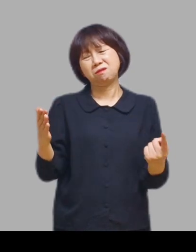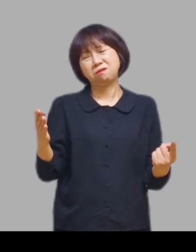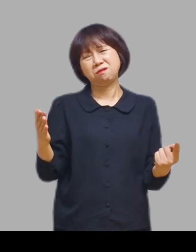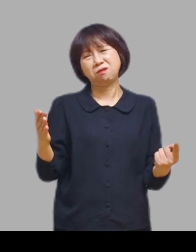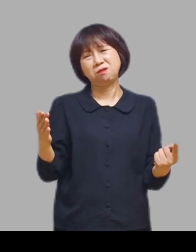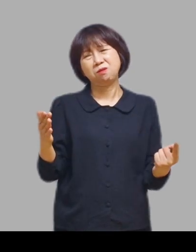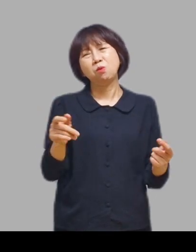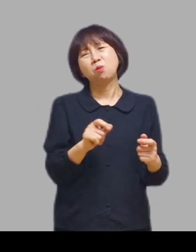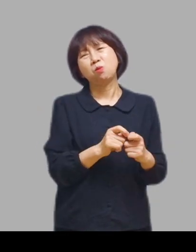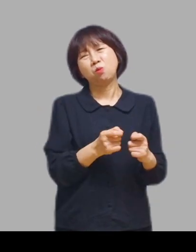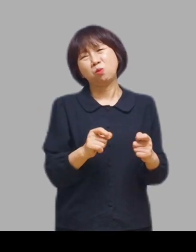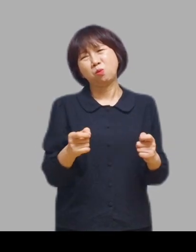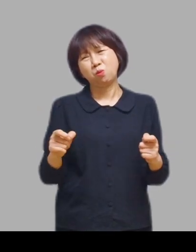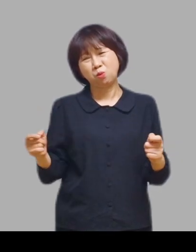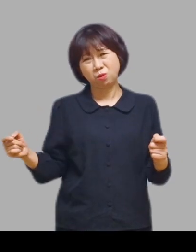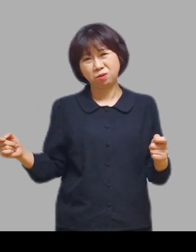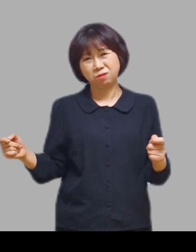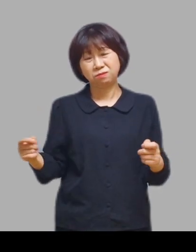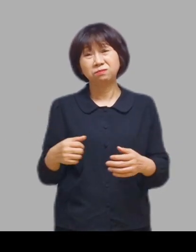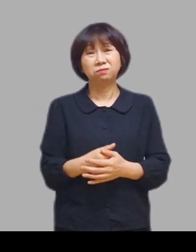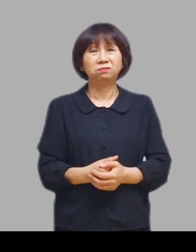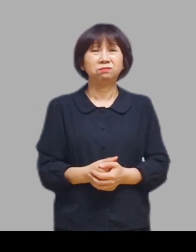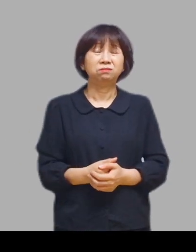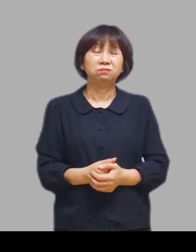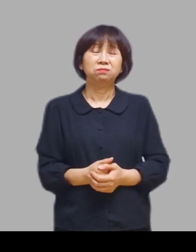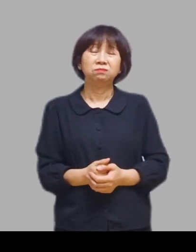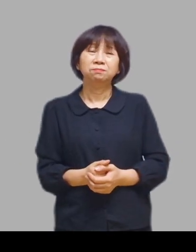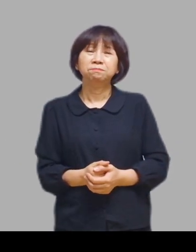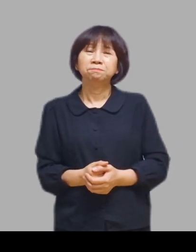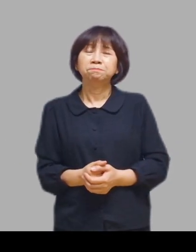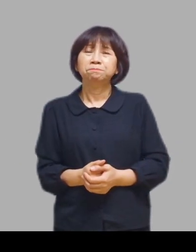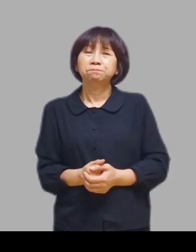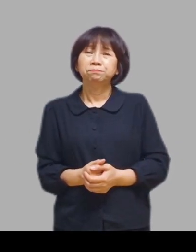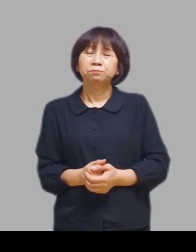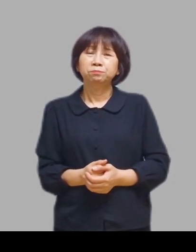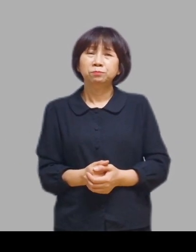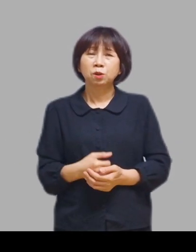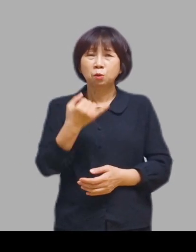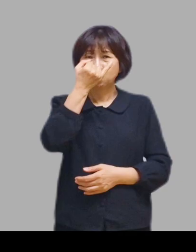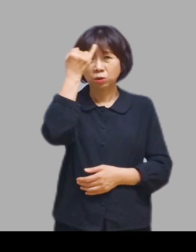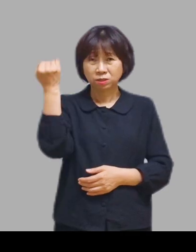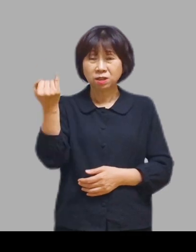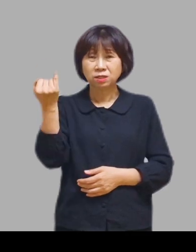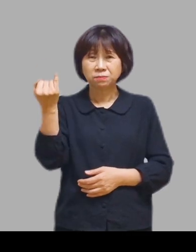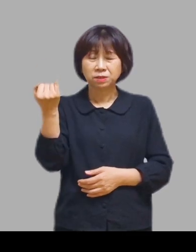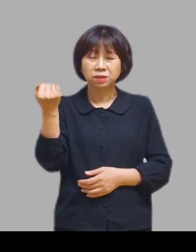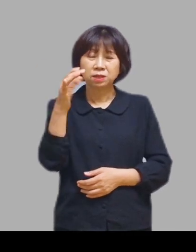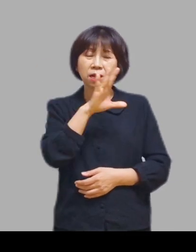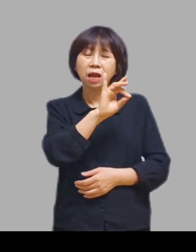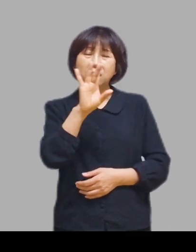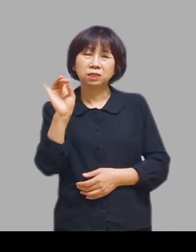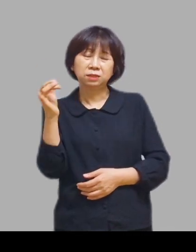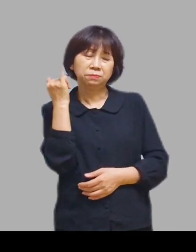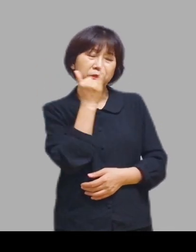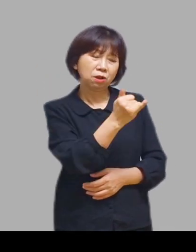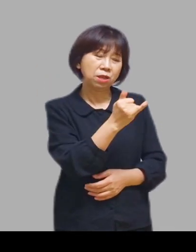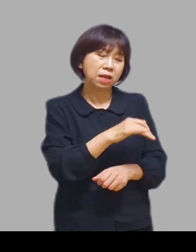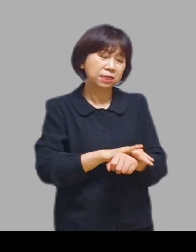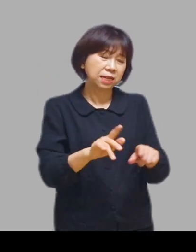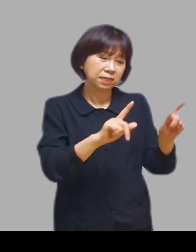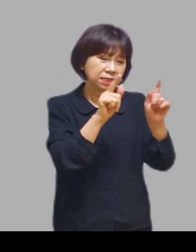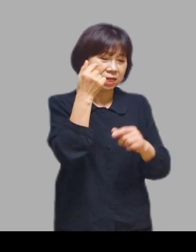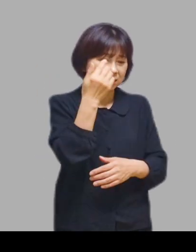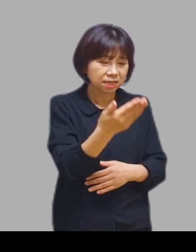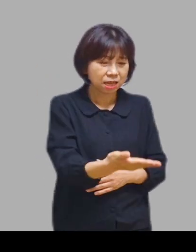같아요. 또 다른 사정이 있겠죠. 그런데 권사님 한 분이 그에게 가끔 전화를 합니다. 잘 지내세요?